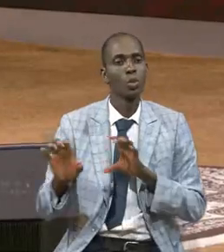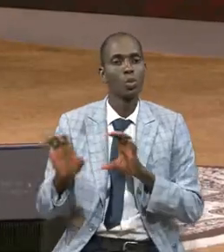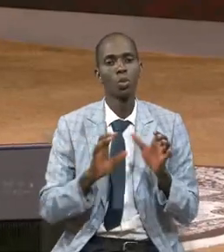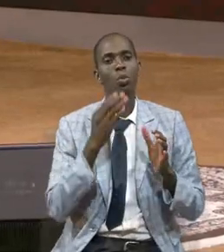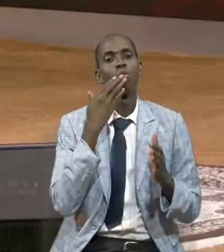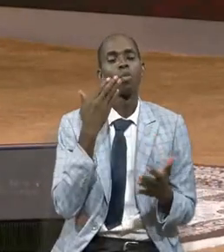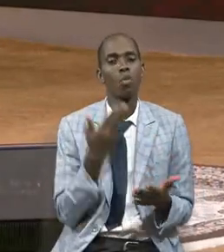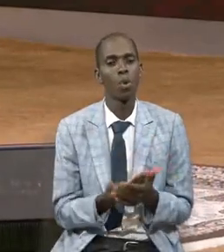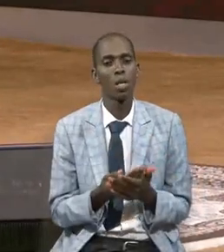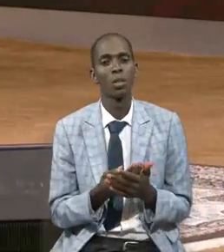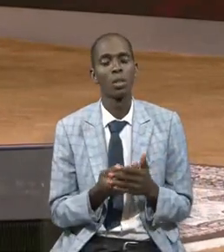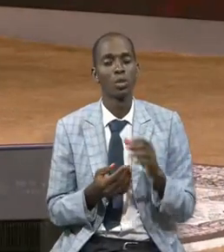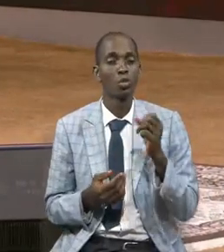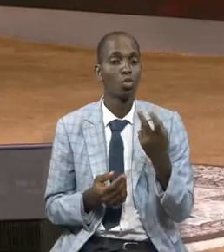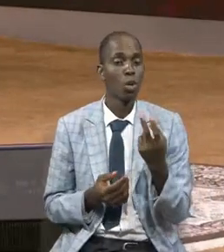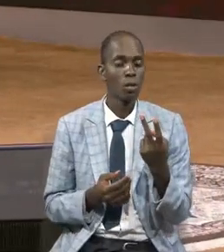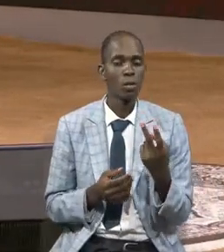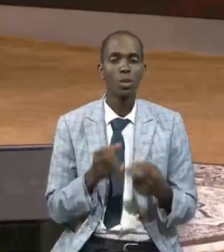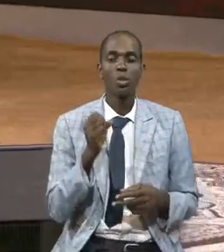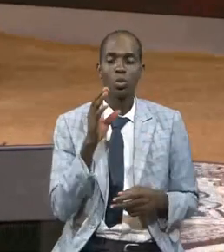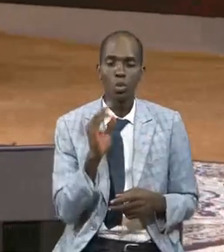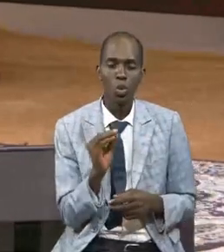alors nous ferons bien. Verset 12.